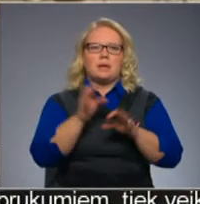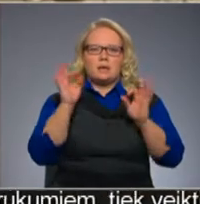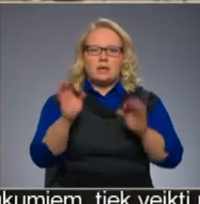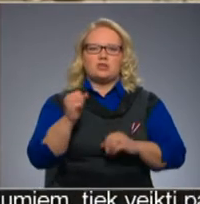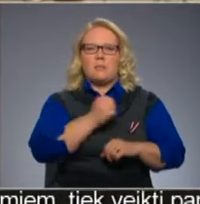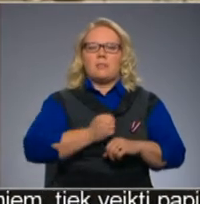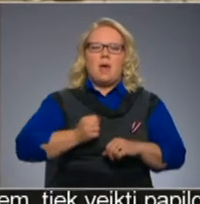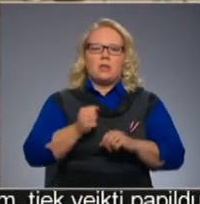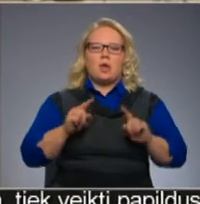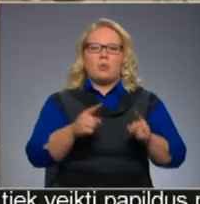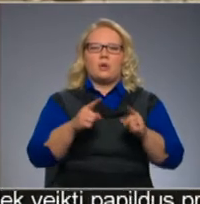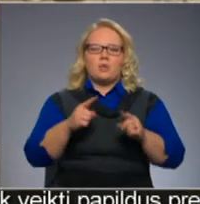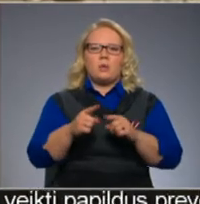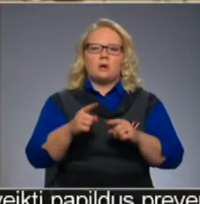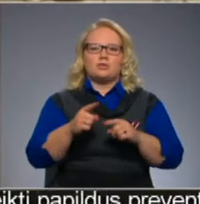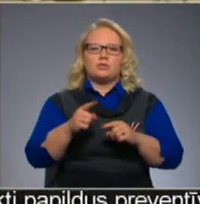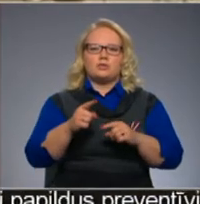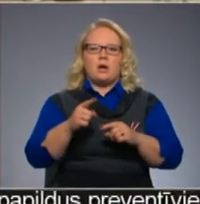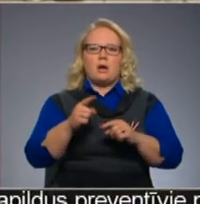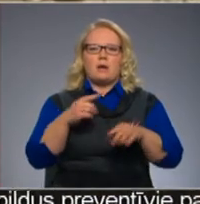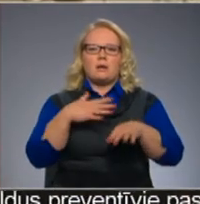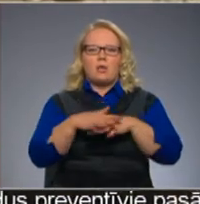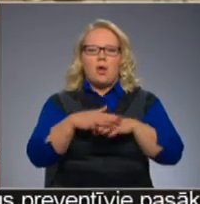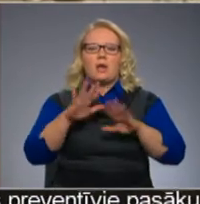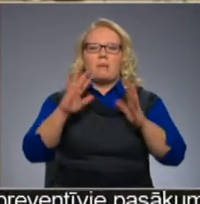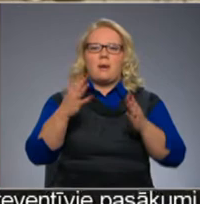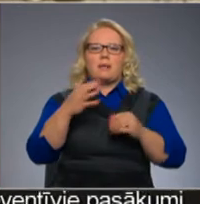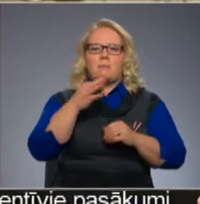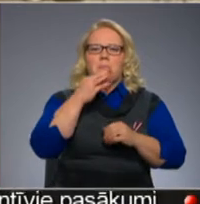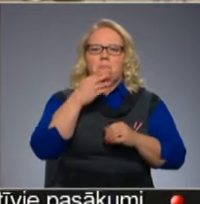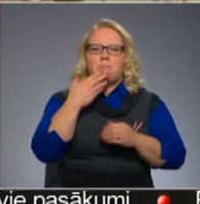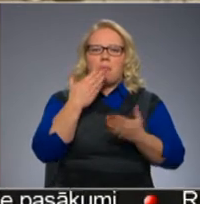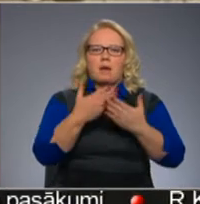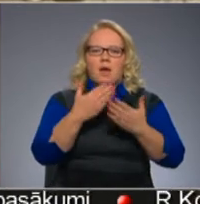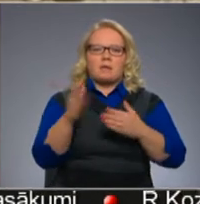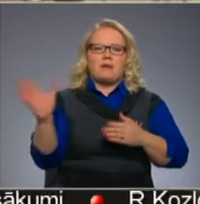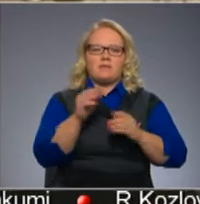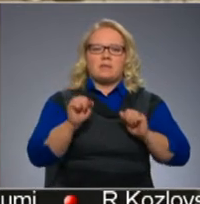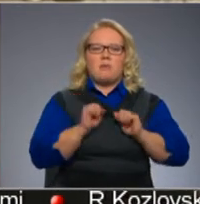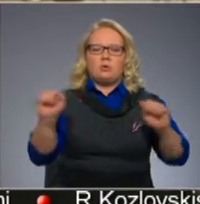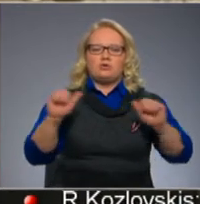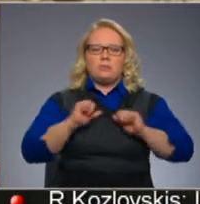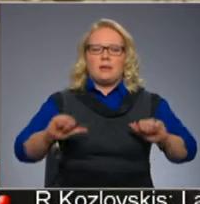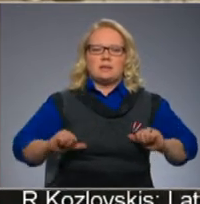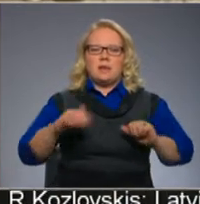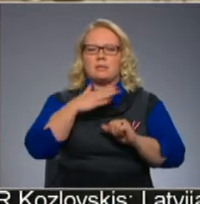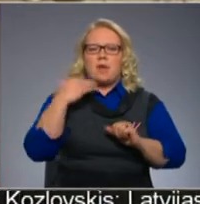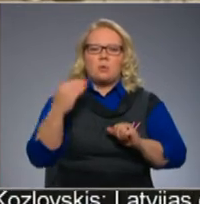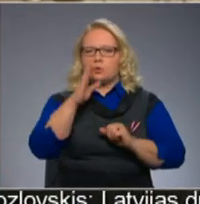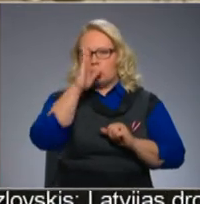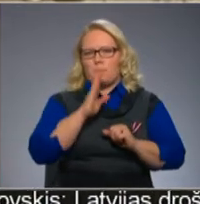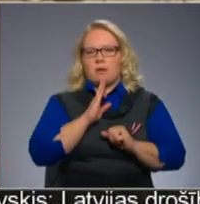naidu kurinoša retorika. Tai pašā laikā tas arī skaidri parāda, ka visām drošības iestādēm ir daudz, daudz